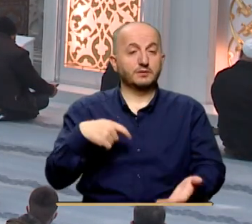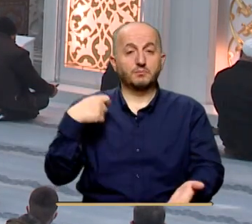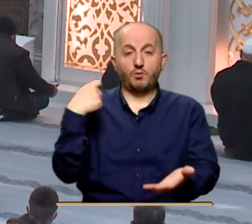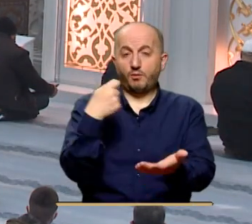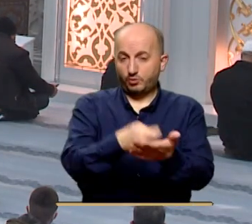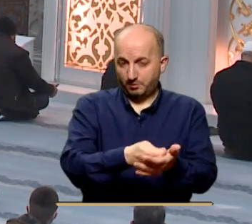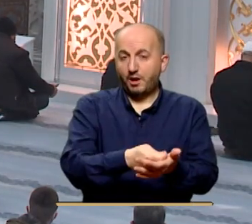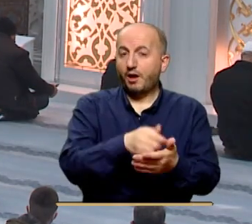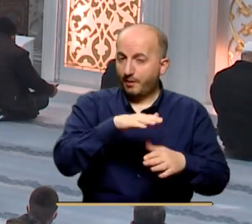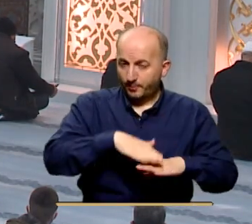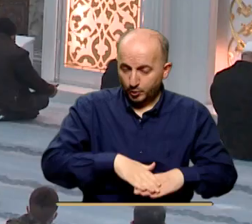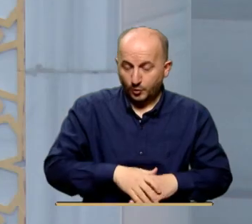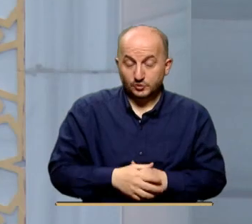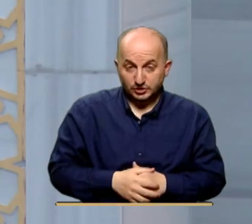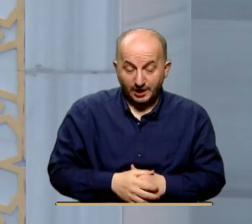ödeniyor ise,